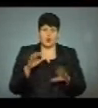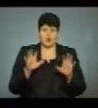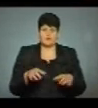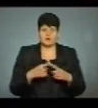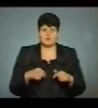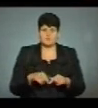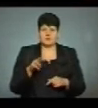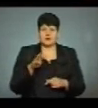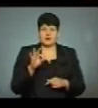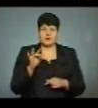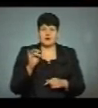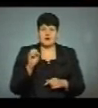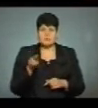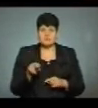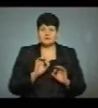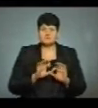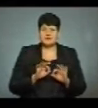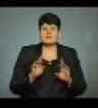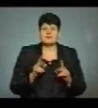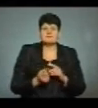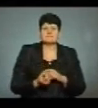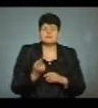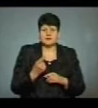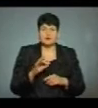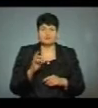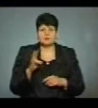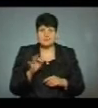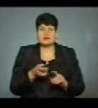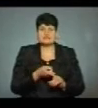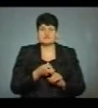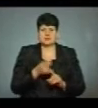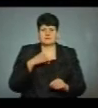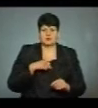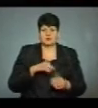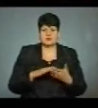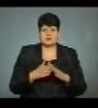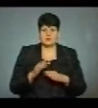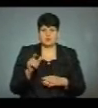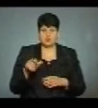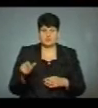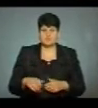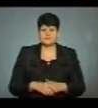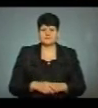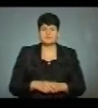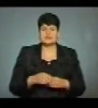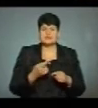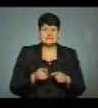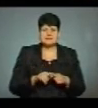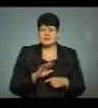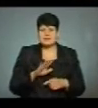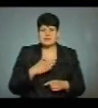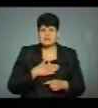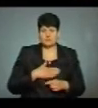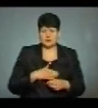Марина Орап розповіла, як виникнення онкозахворювань пов'язане із психологічним станом людини. Виходи хвороби – це незадоволені